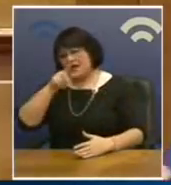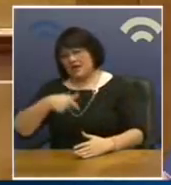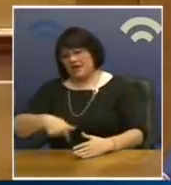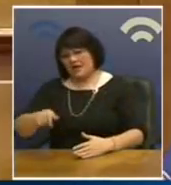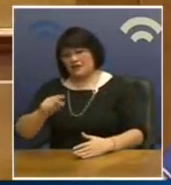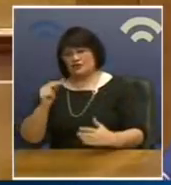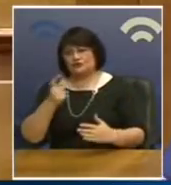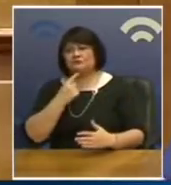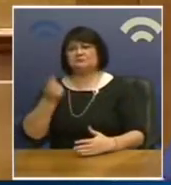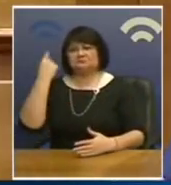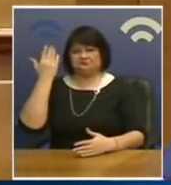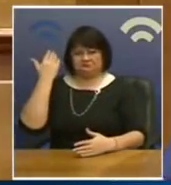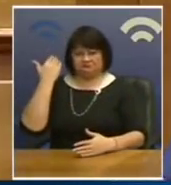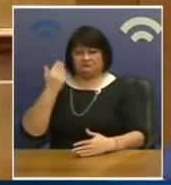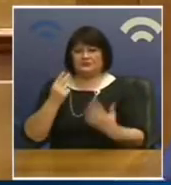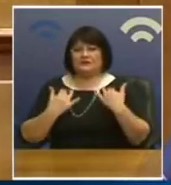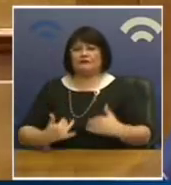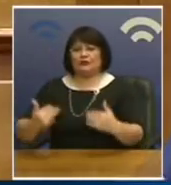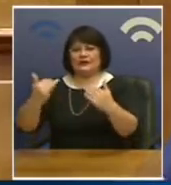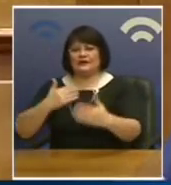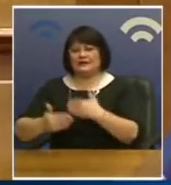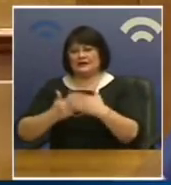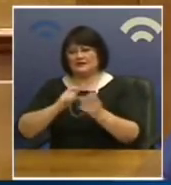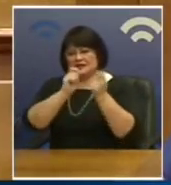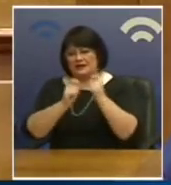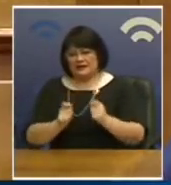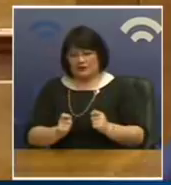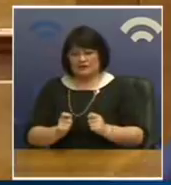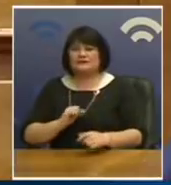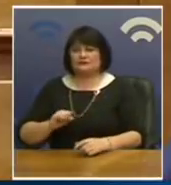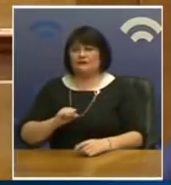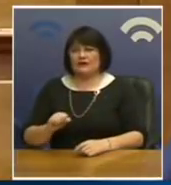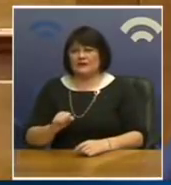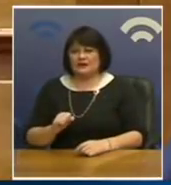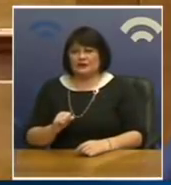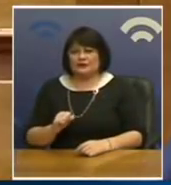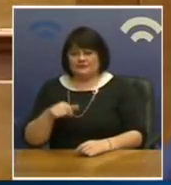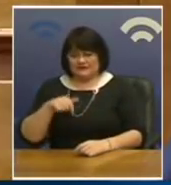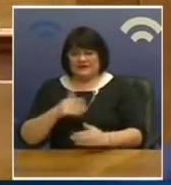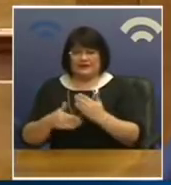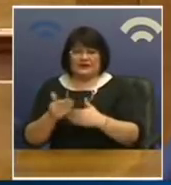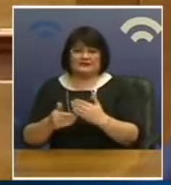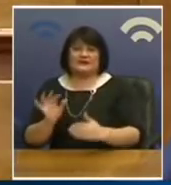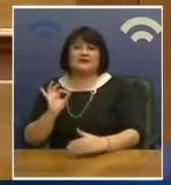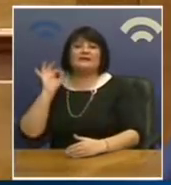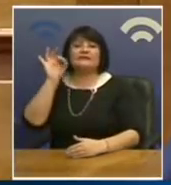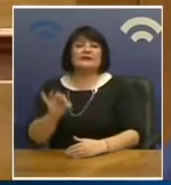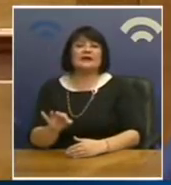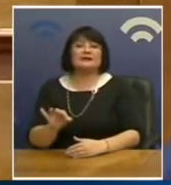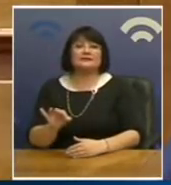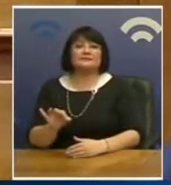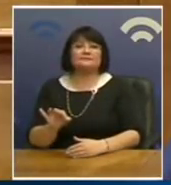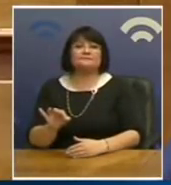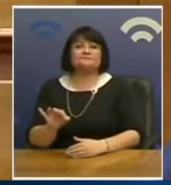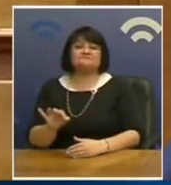από ένα χρόνο, η διαδικασία της αναθεώρησης, πολύ φοβάμαι ότι καταλήγει σε μια μίζερη